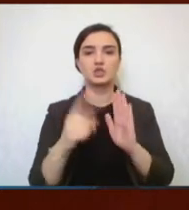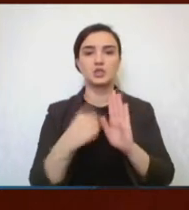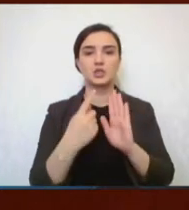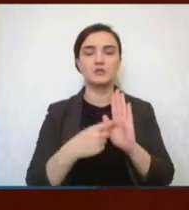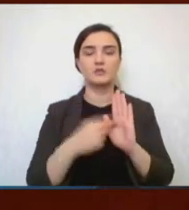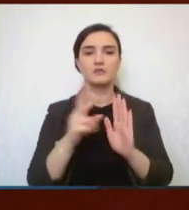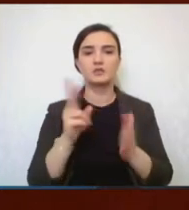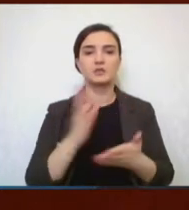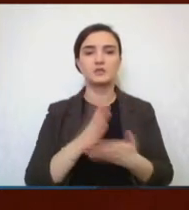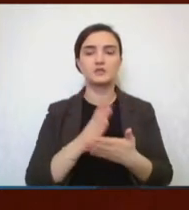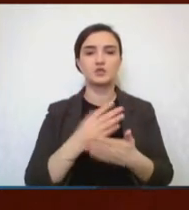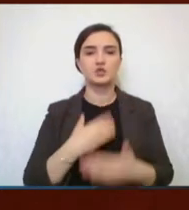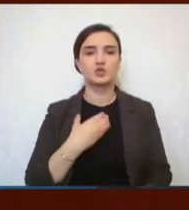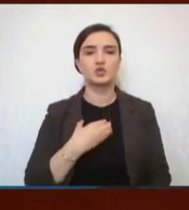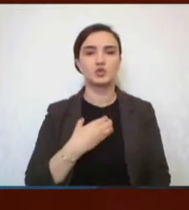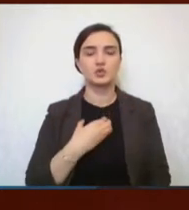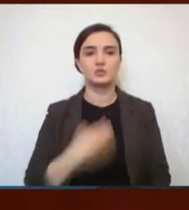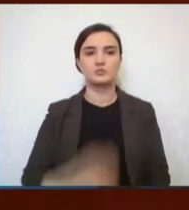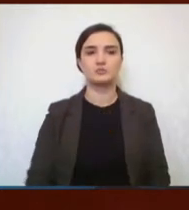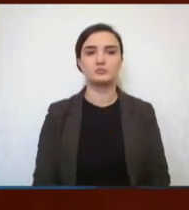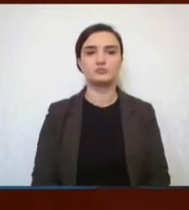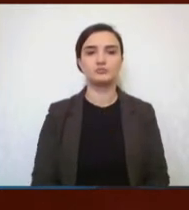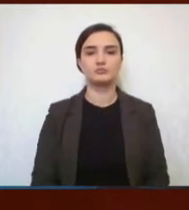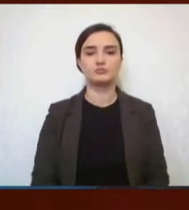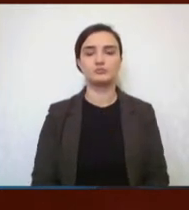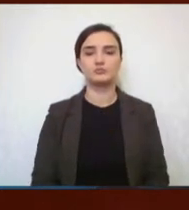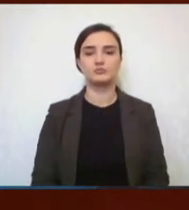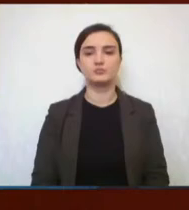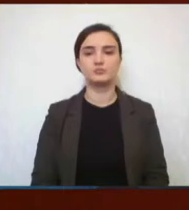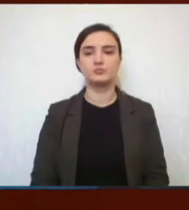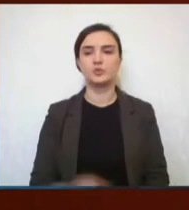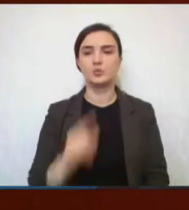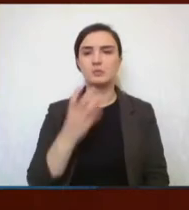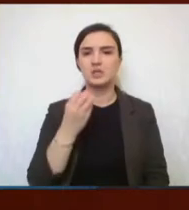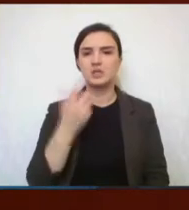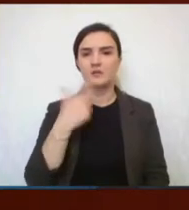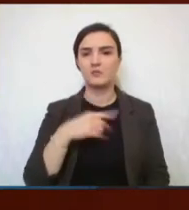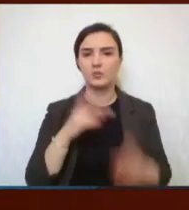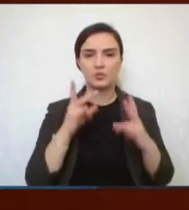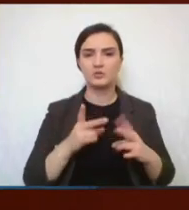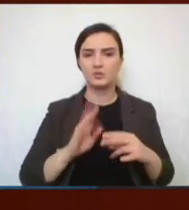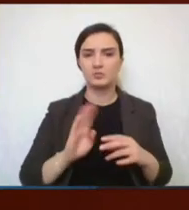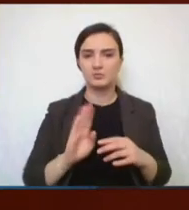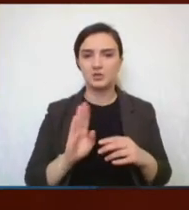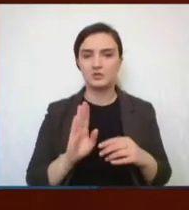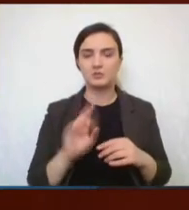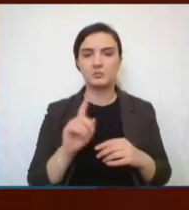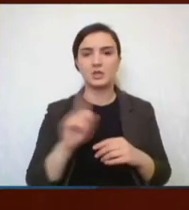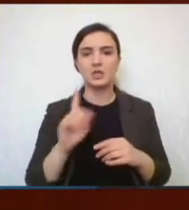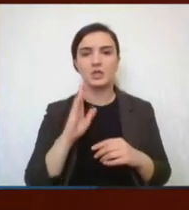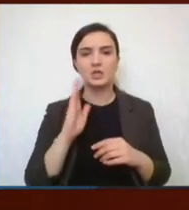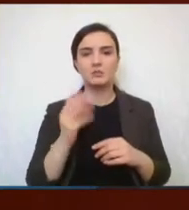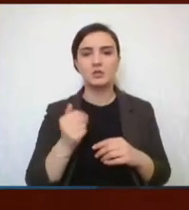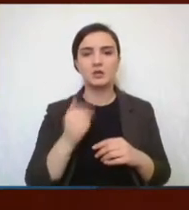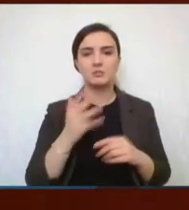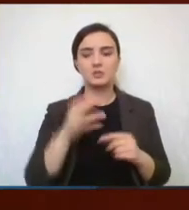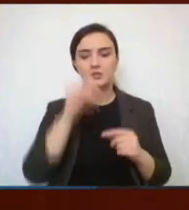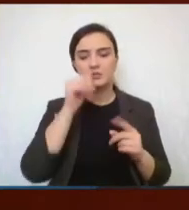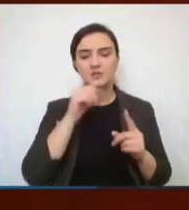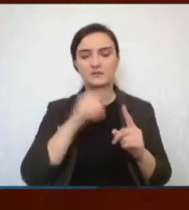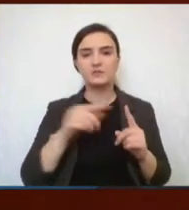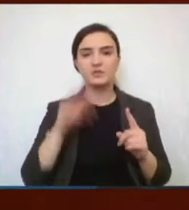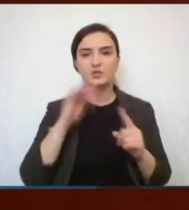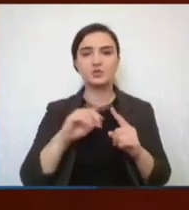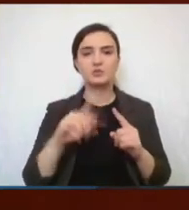შიში რომ კიდევ ხომ არ დამემართება ან რა იქნება რამდენიმე თვის მერე მექნება თუ არა